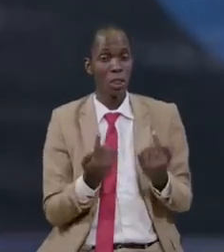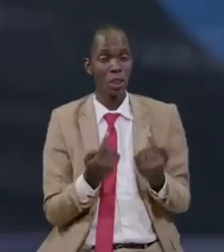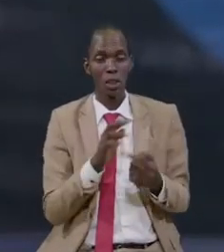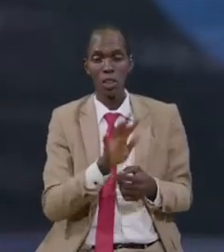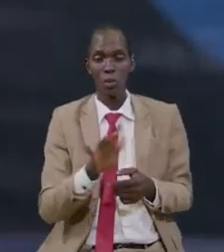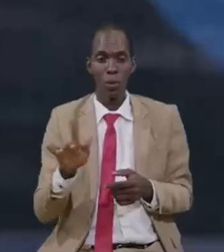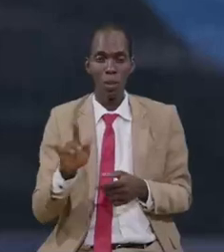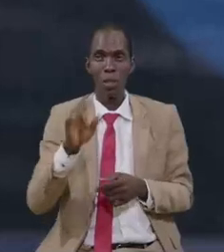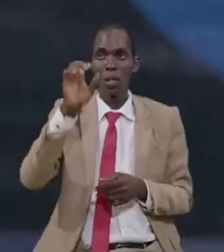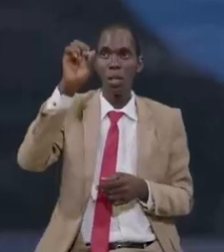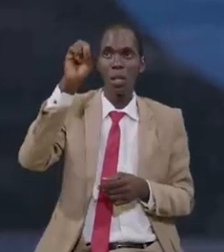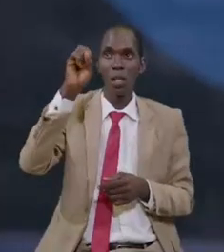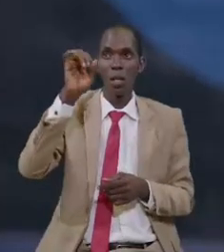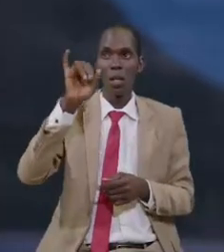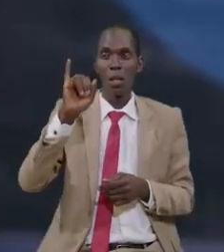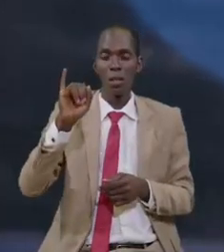S-I-N en anglais,